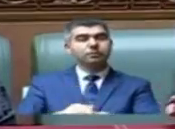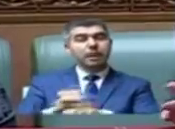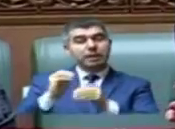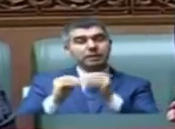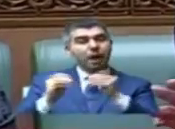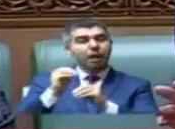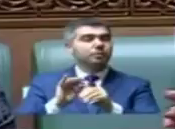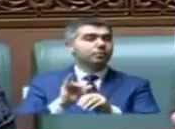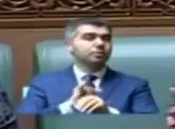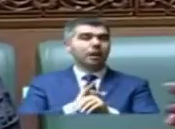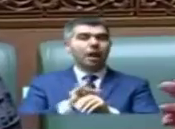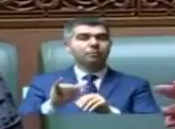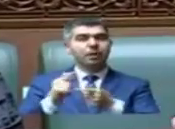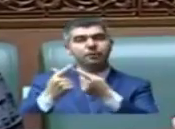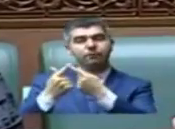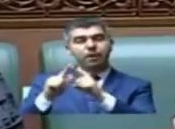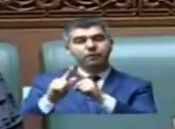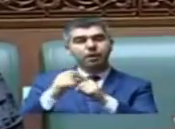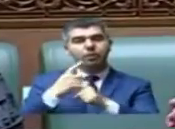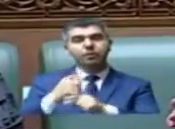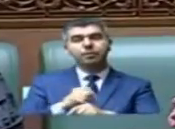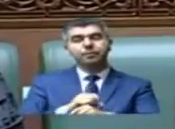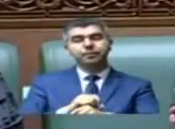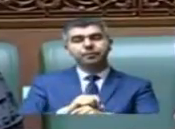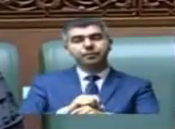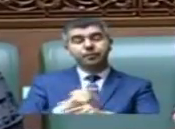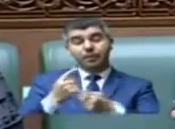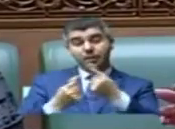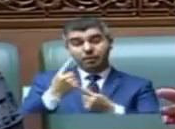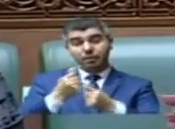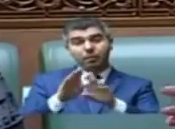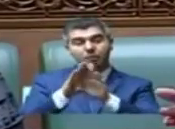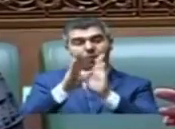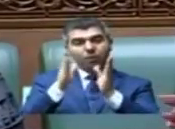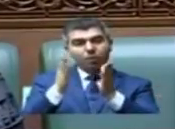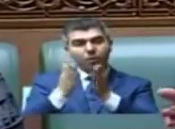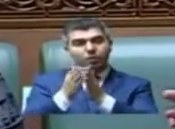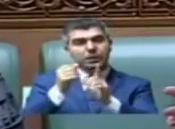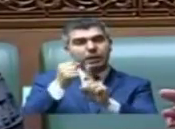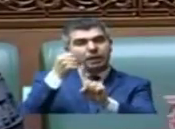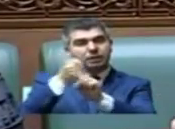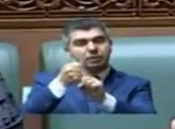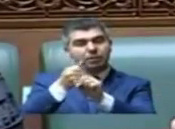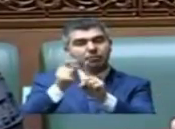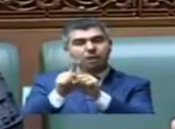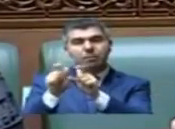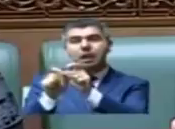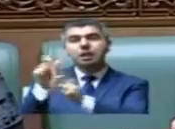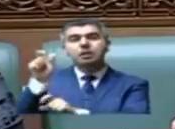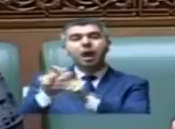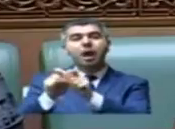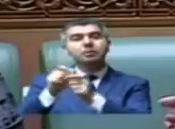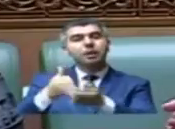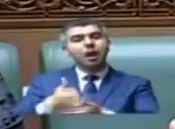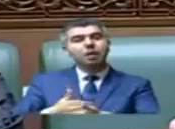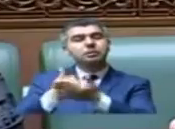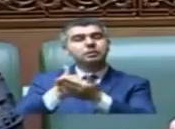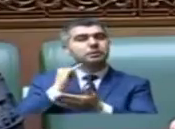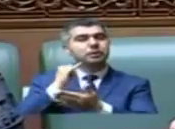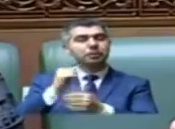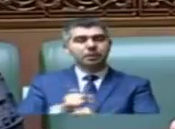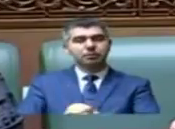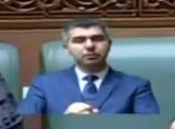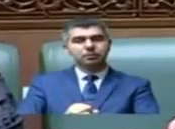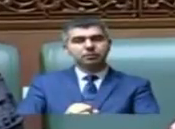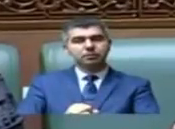أن الإدماج كان مكتسب ثم الإجهاد عليه، خصوصا وأن كل أعمالهم مرتبطة مباشرة بمصالح المواطنين.